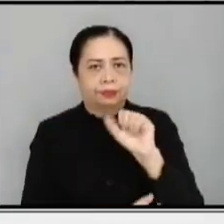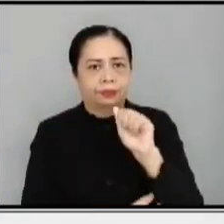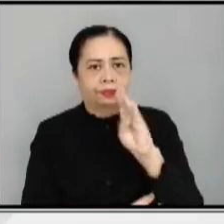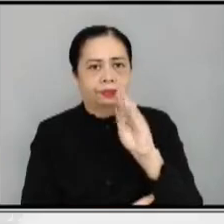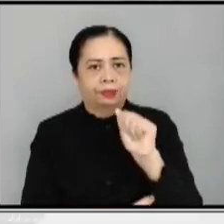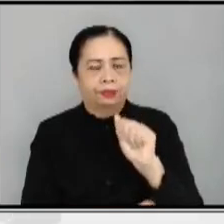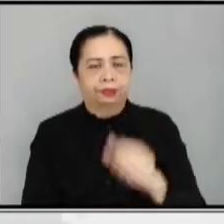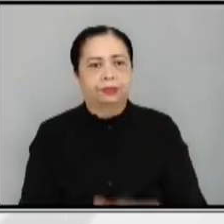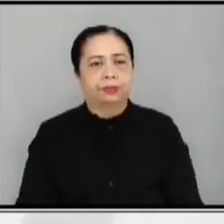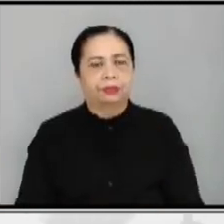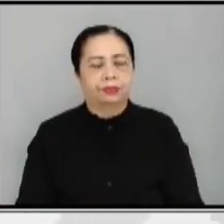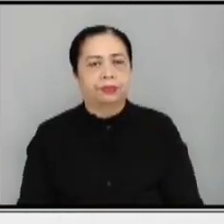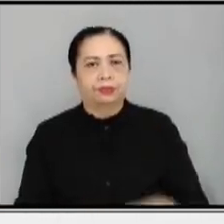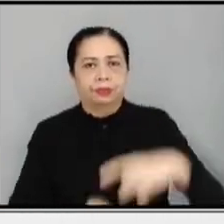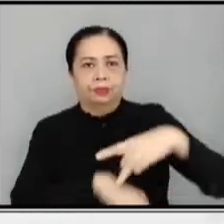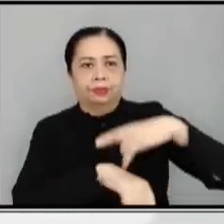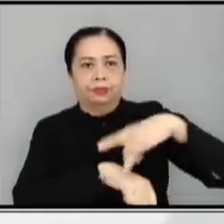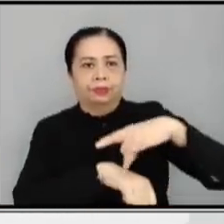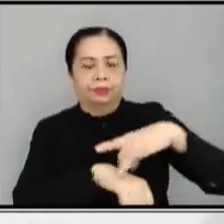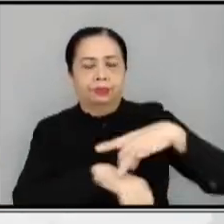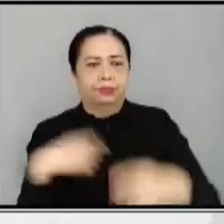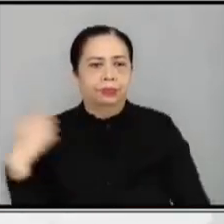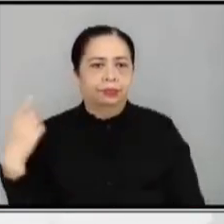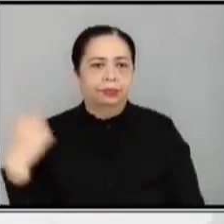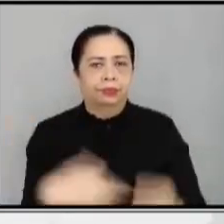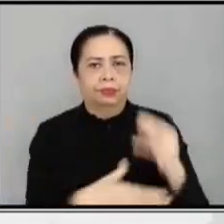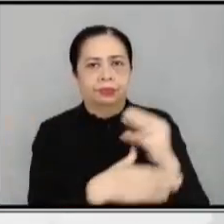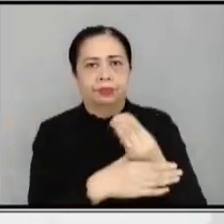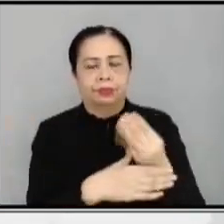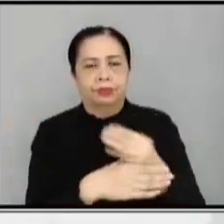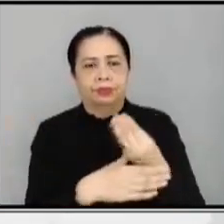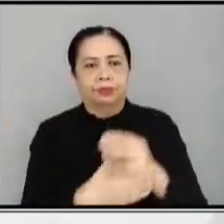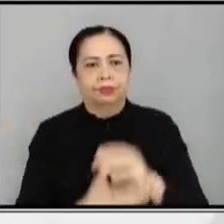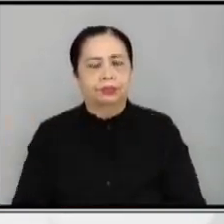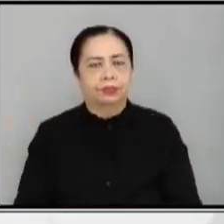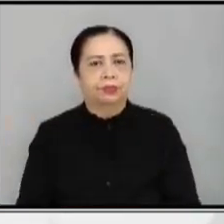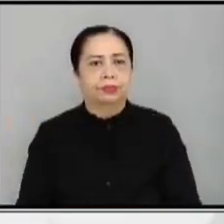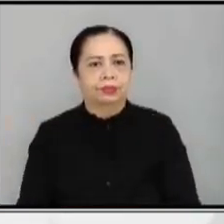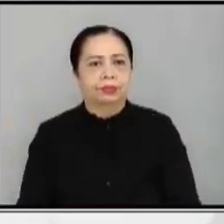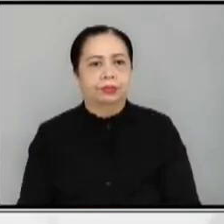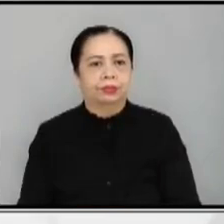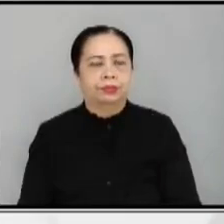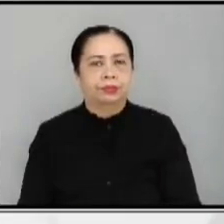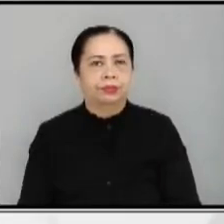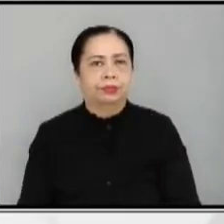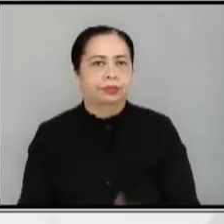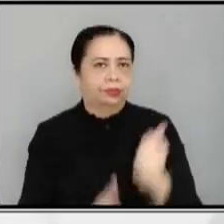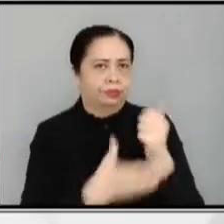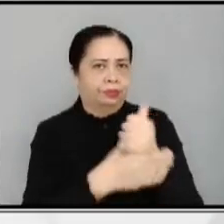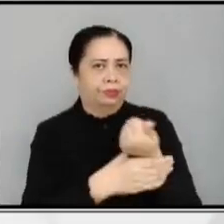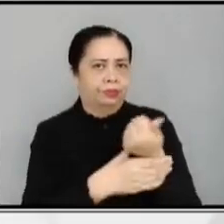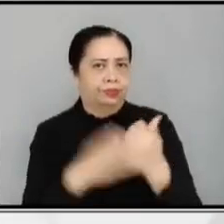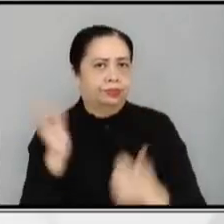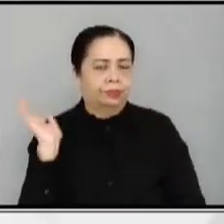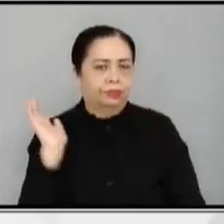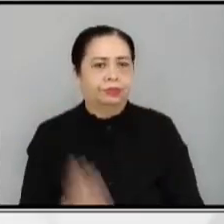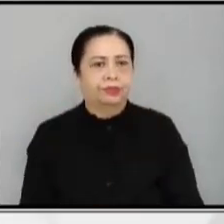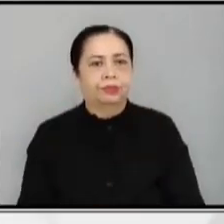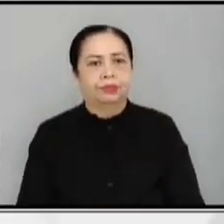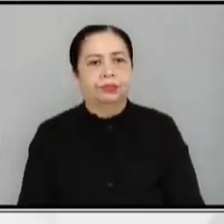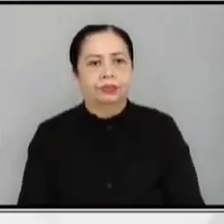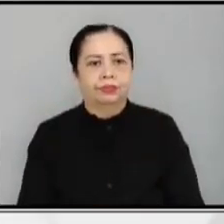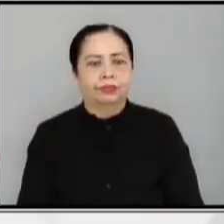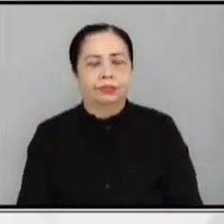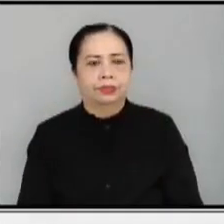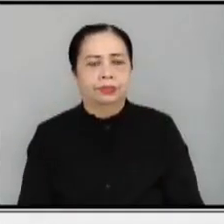yung pakwan 45 pesos per kilo, yung mangga 100 pesos per kilo at ang avocado ay 140 pesos